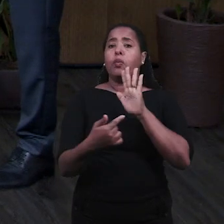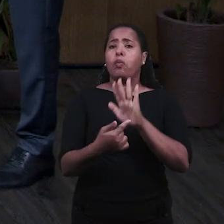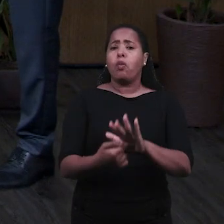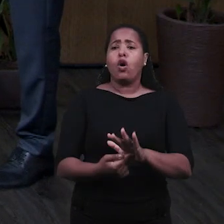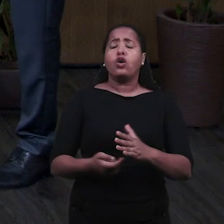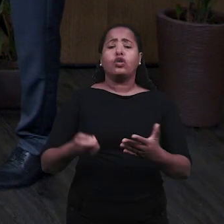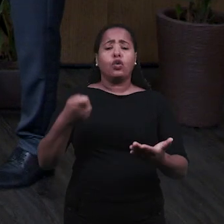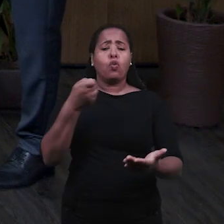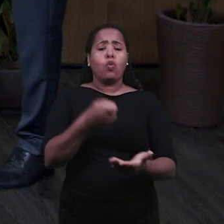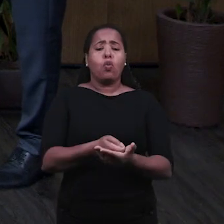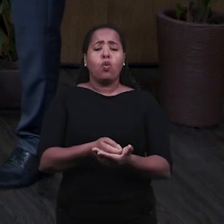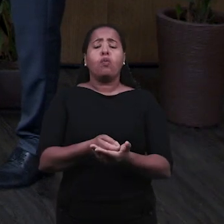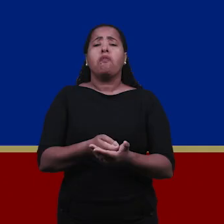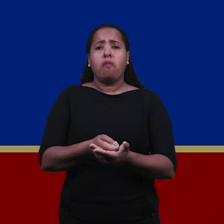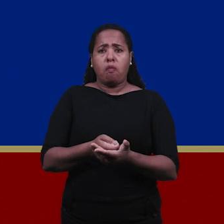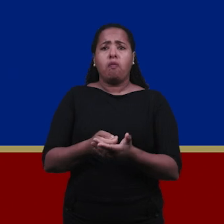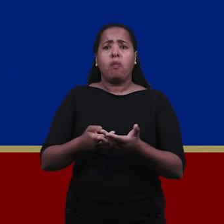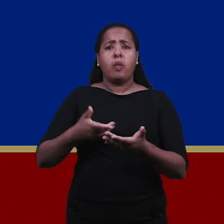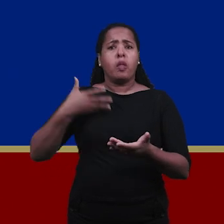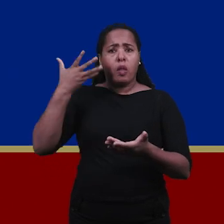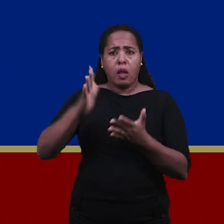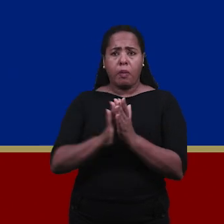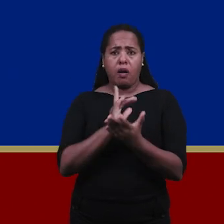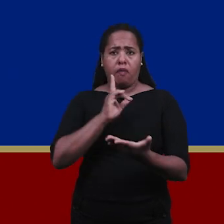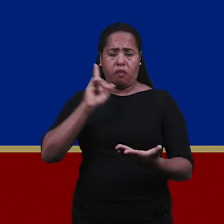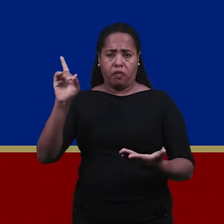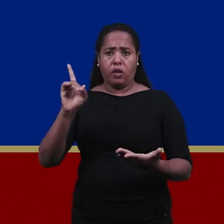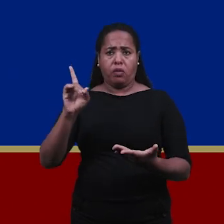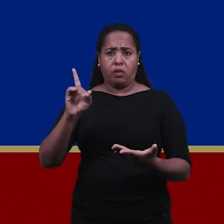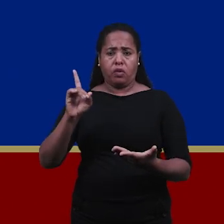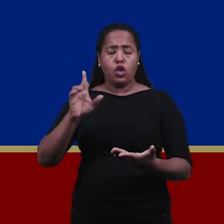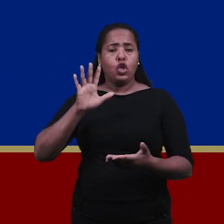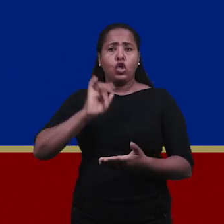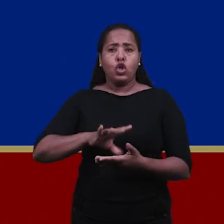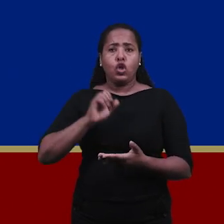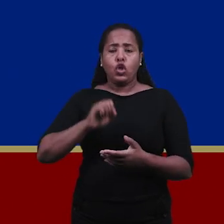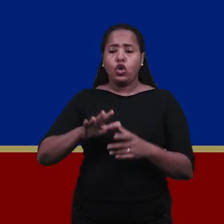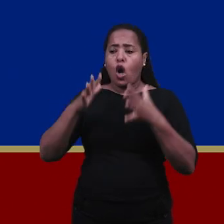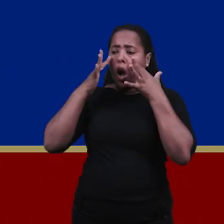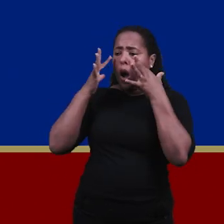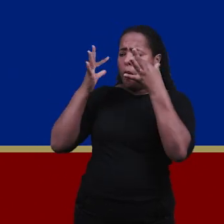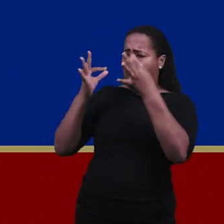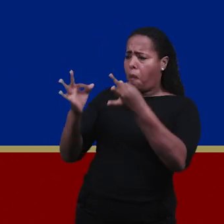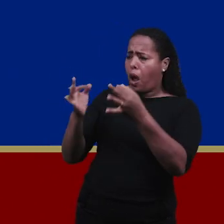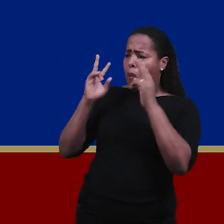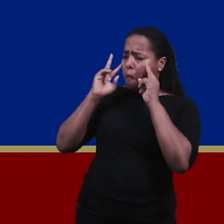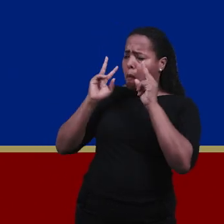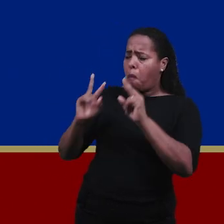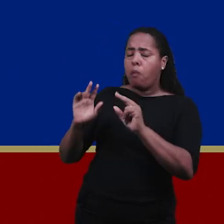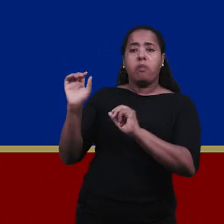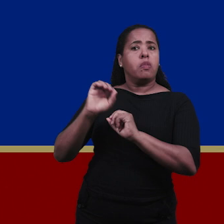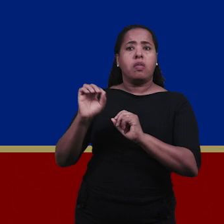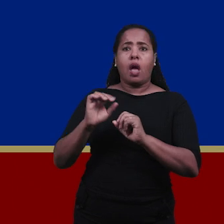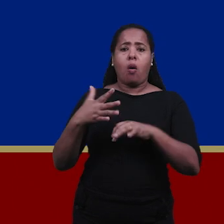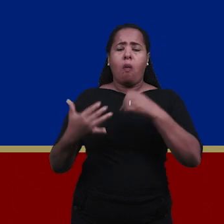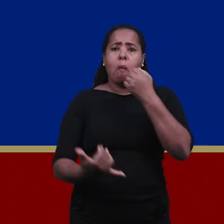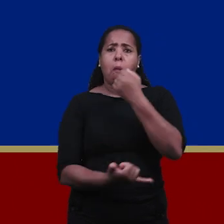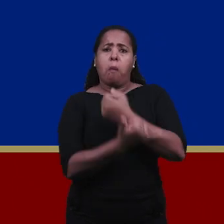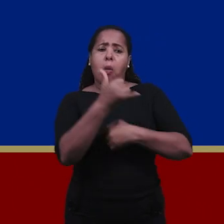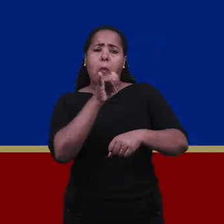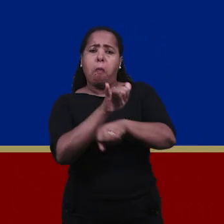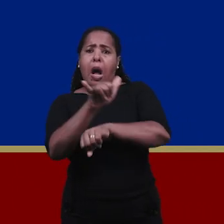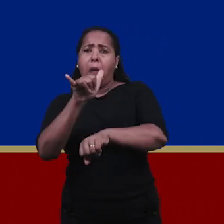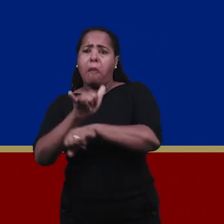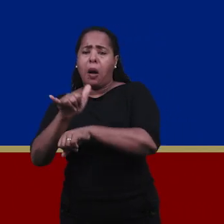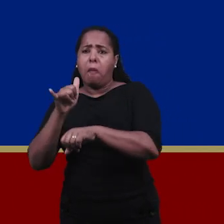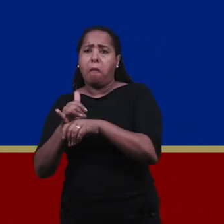soyez accomplisseurs de la parole et pas simplement des écouteurs en